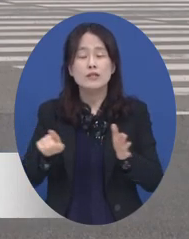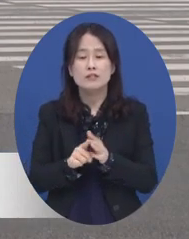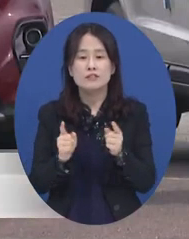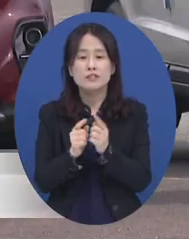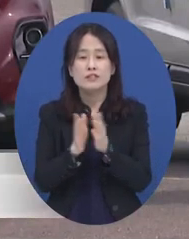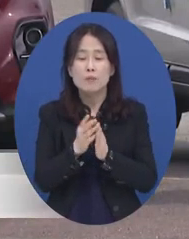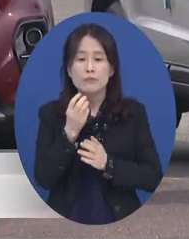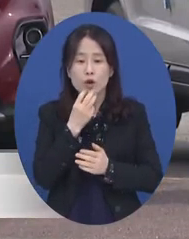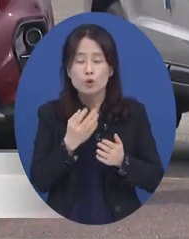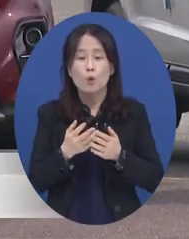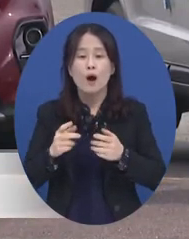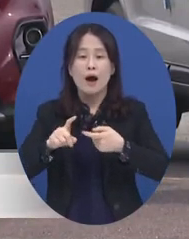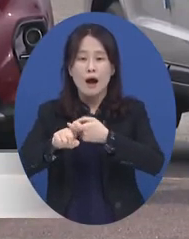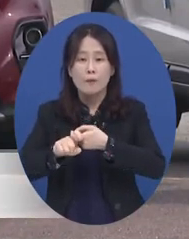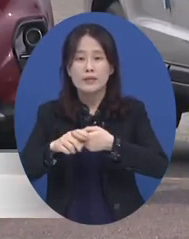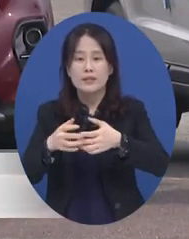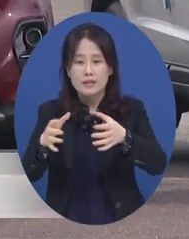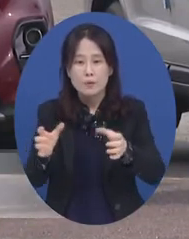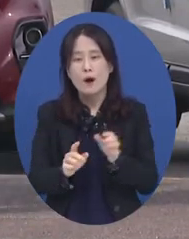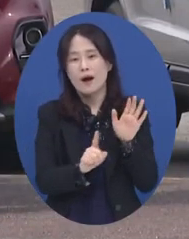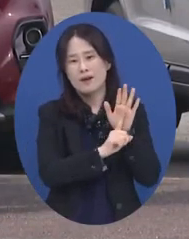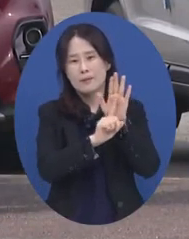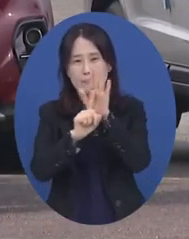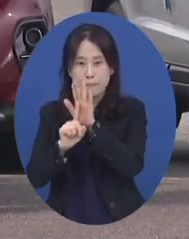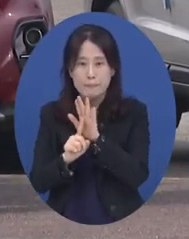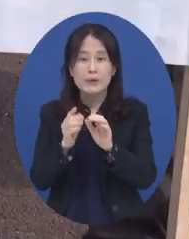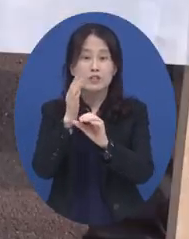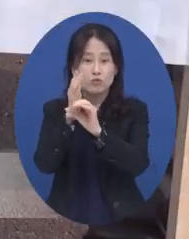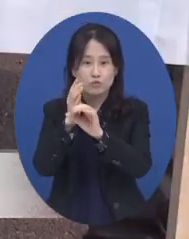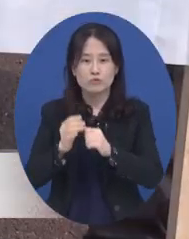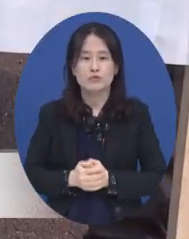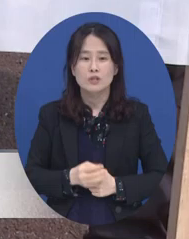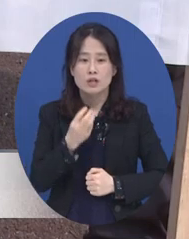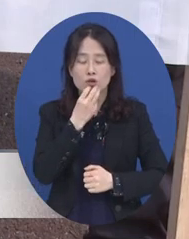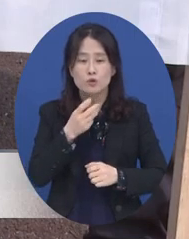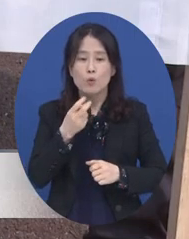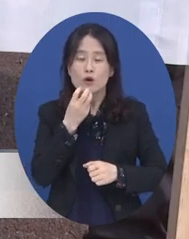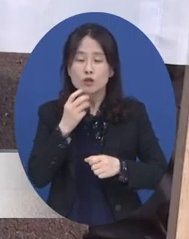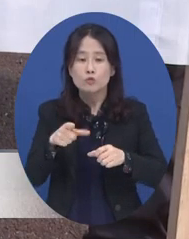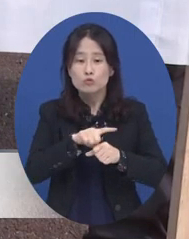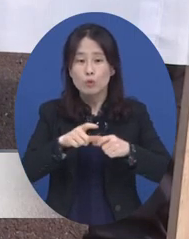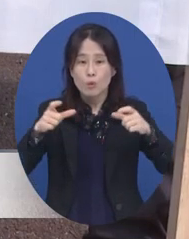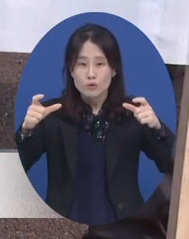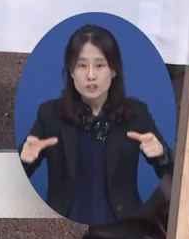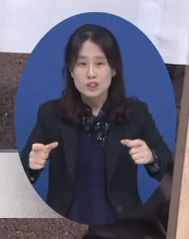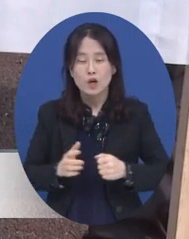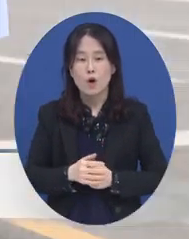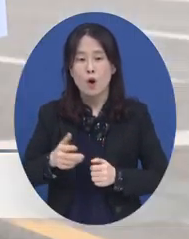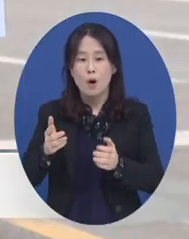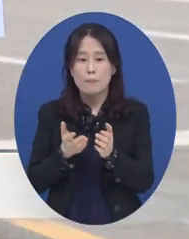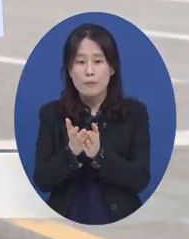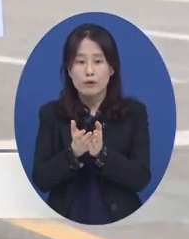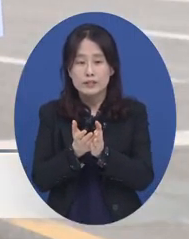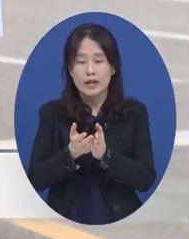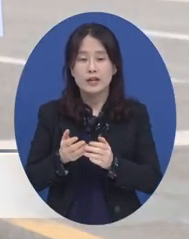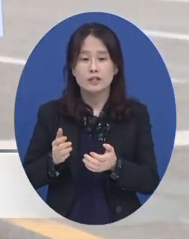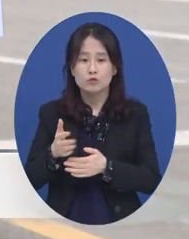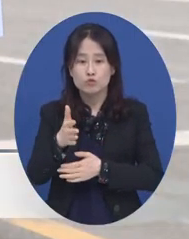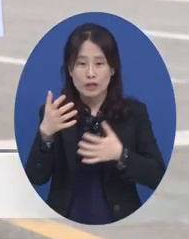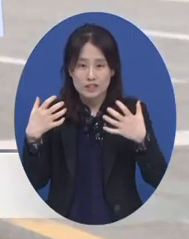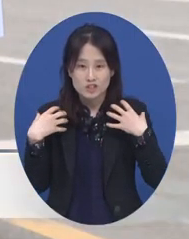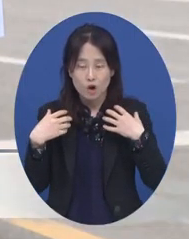위해 경기도와 유관 기관과 함께 캠페인을 벌였습니다. 경기도와 수도권 대기환경청,